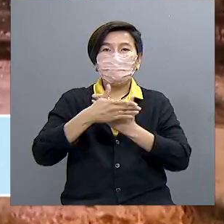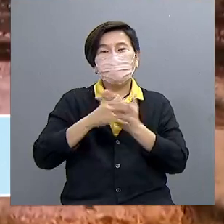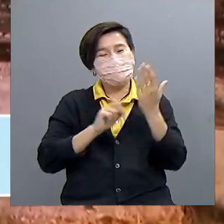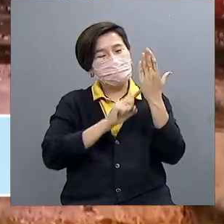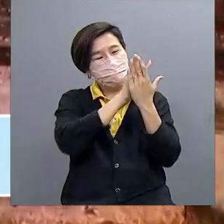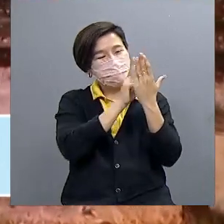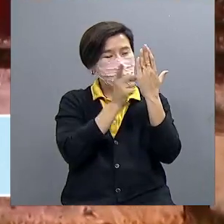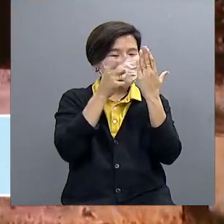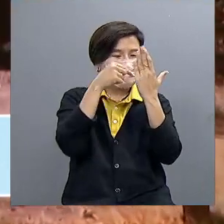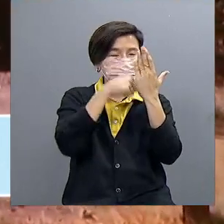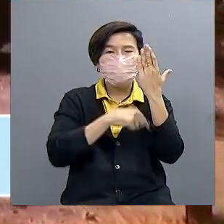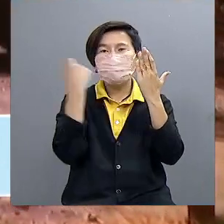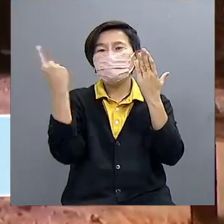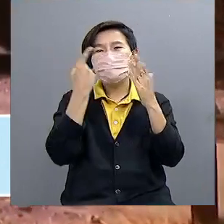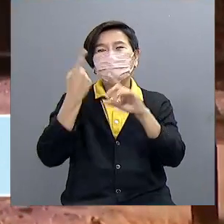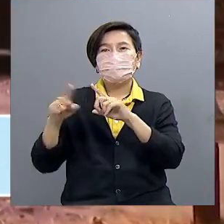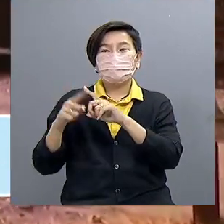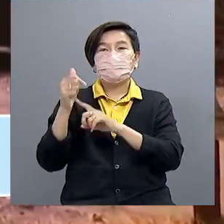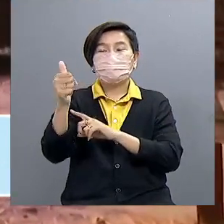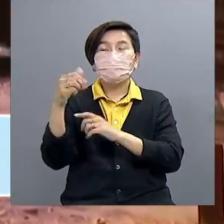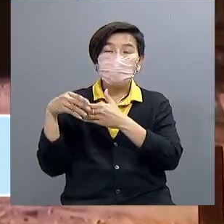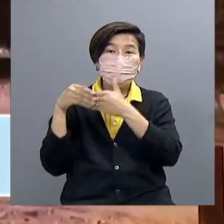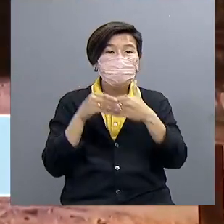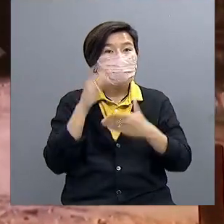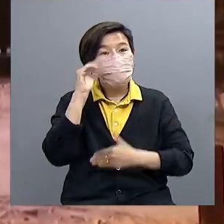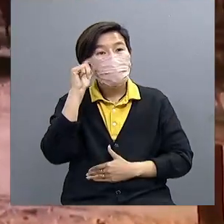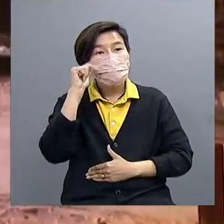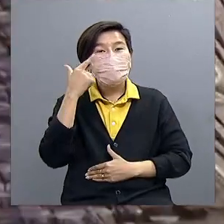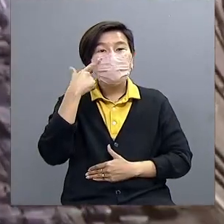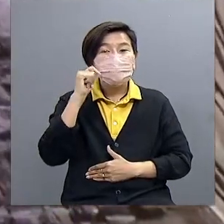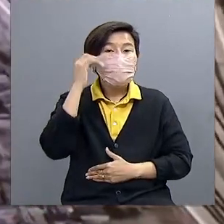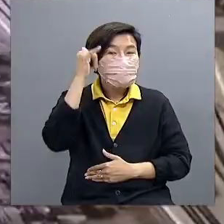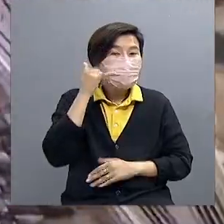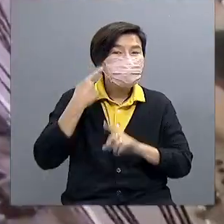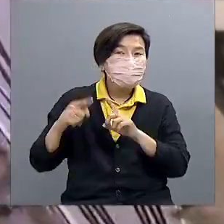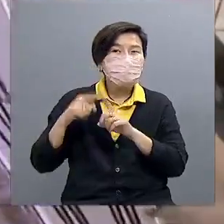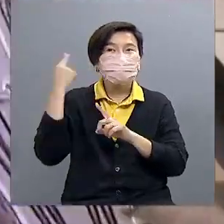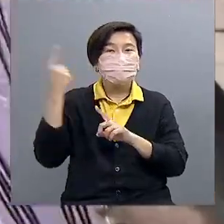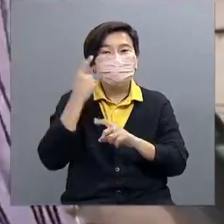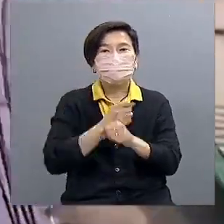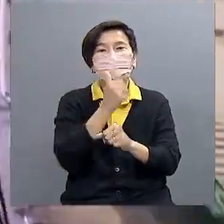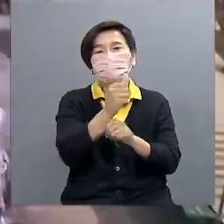ท่องเที่ยวมากมาย เผื่อพาคุณพ่อคุณแม่คุณตาคุณยายไปเที่ยวได้นะครับช่วงนี้หลายๆที่ก็เปิดให้เที่ยวกันแล้วด้วยอ้าว